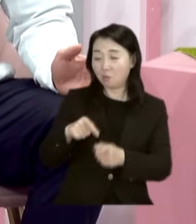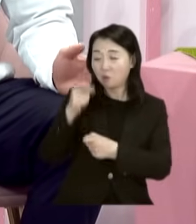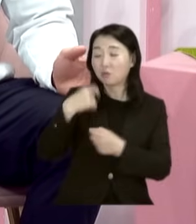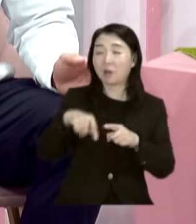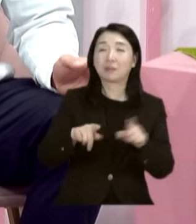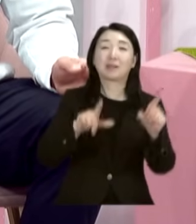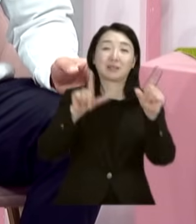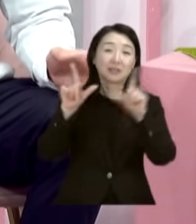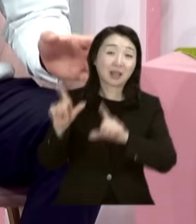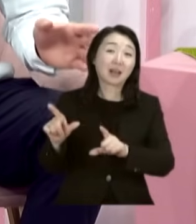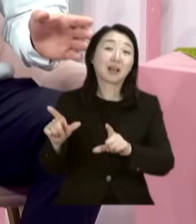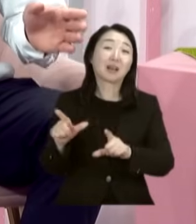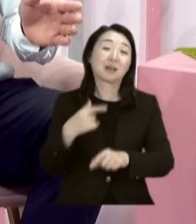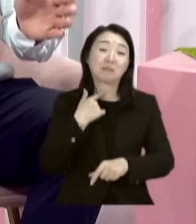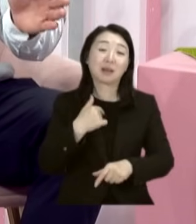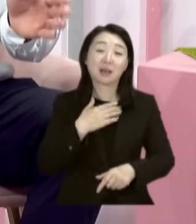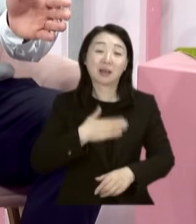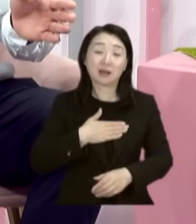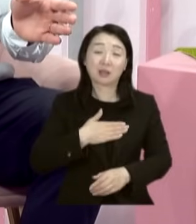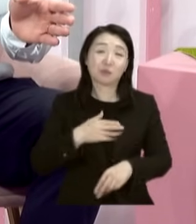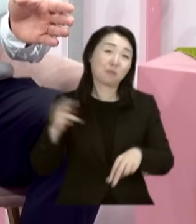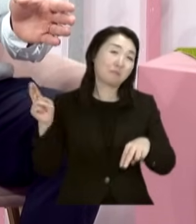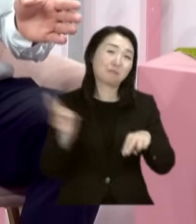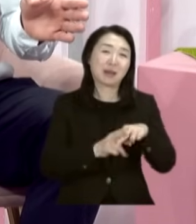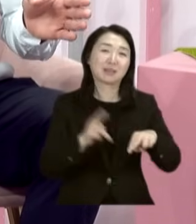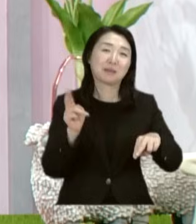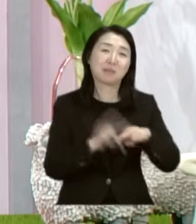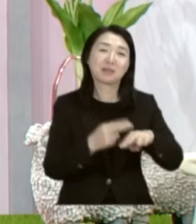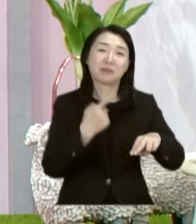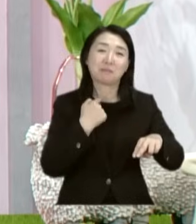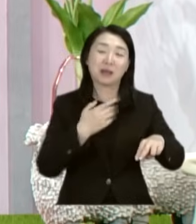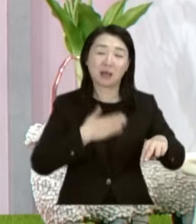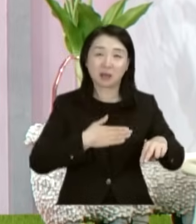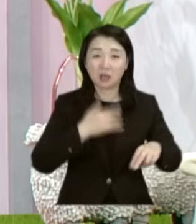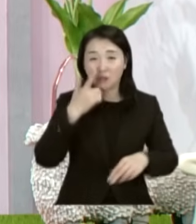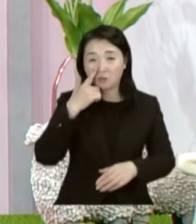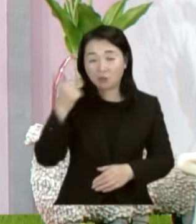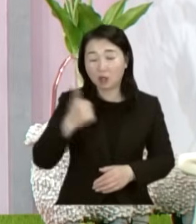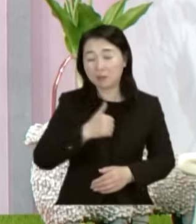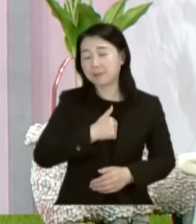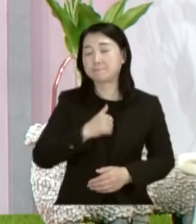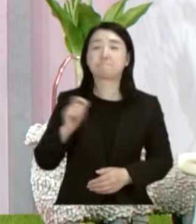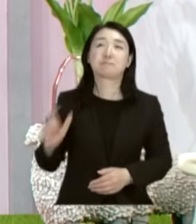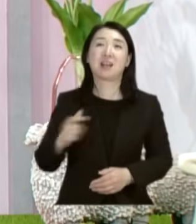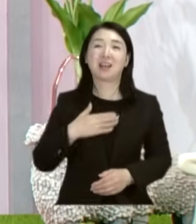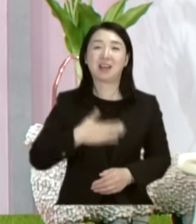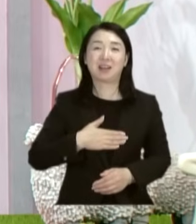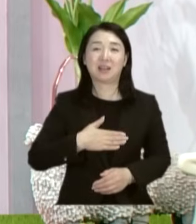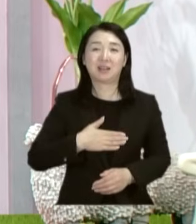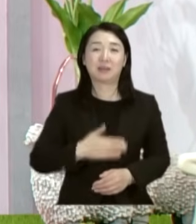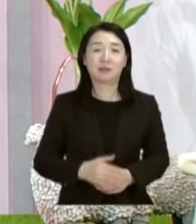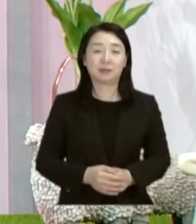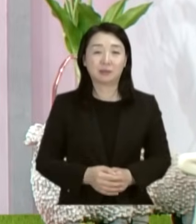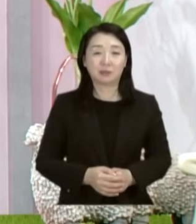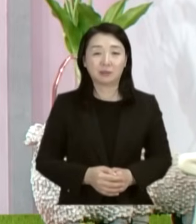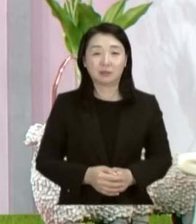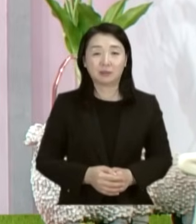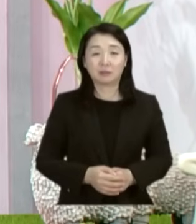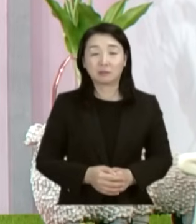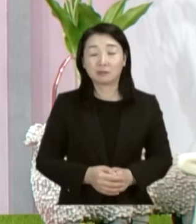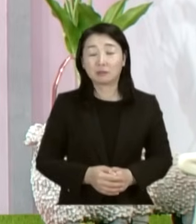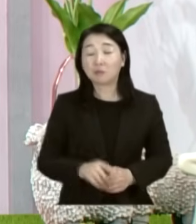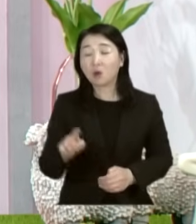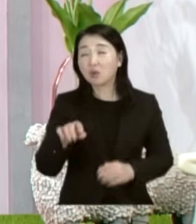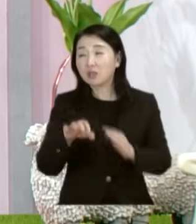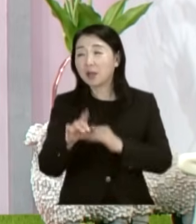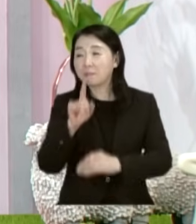살아봐서 알거든요 그리고 또 맞아봐서 알잖아요 저희 아버지가 얼마나 자주 사람이고 진짜 한마디도 어디